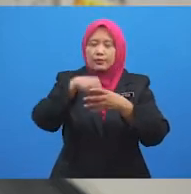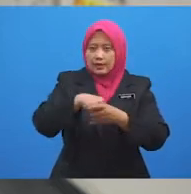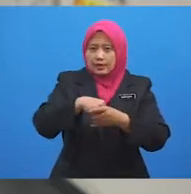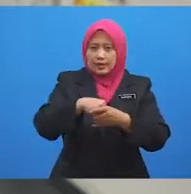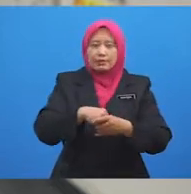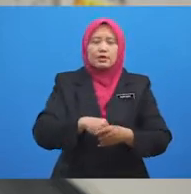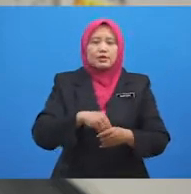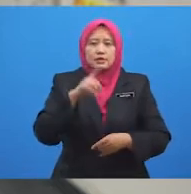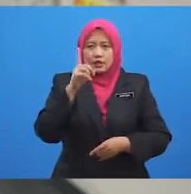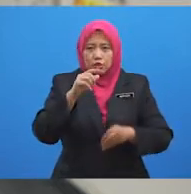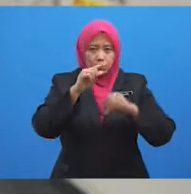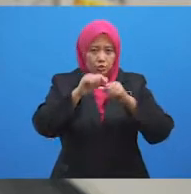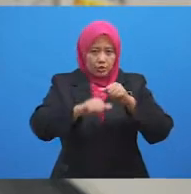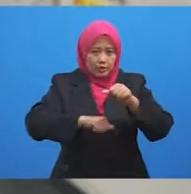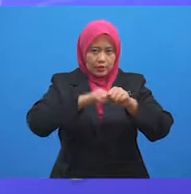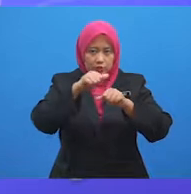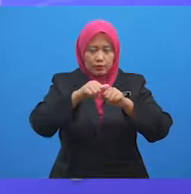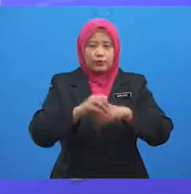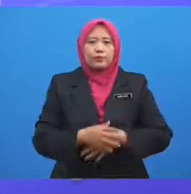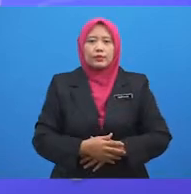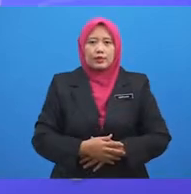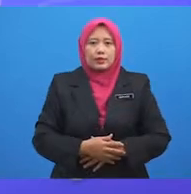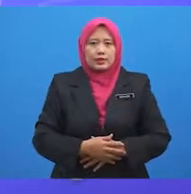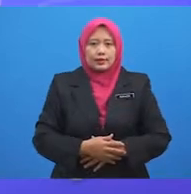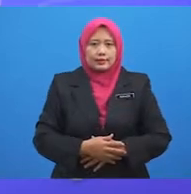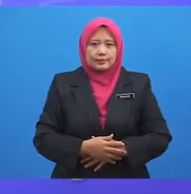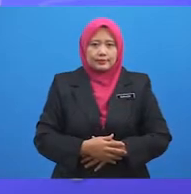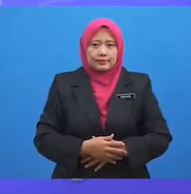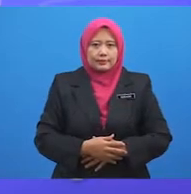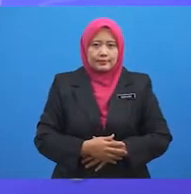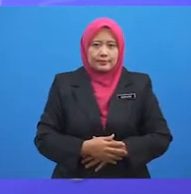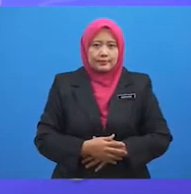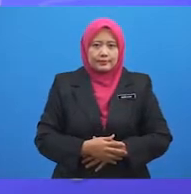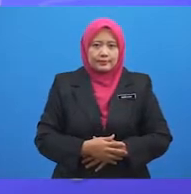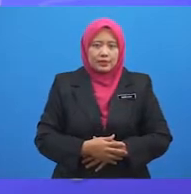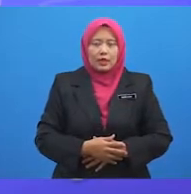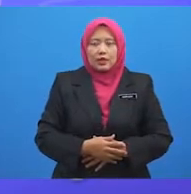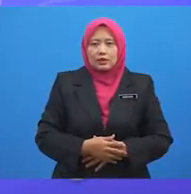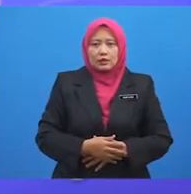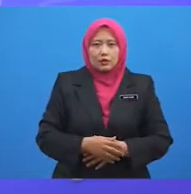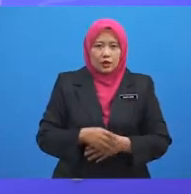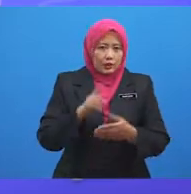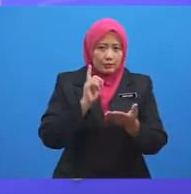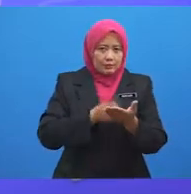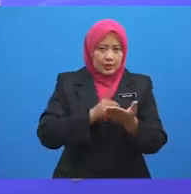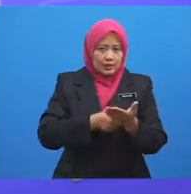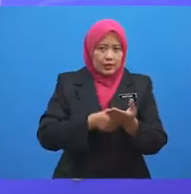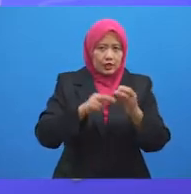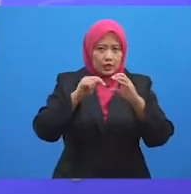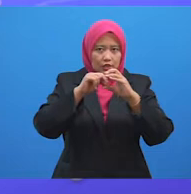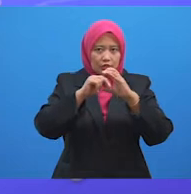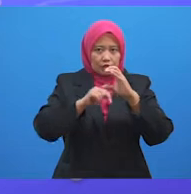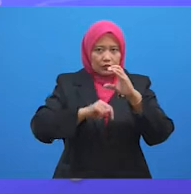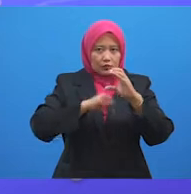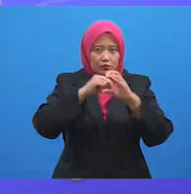atom. Maka, bilangan neutron klorin 37